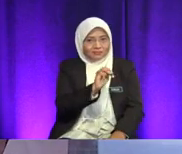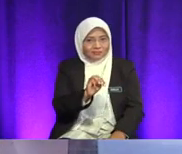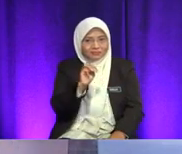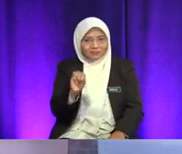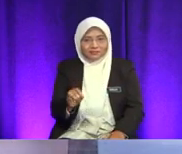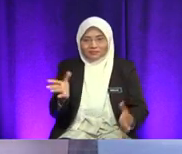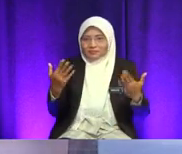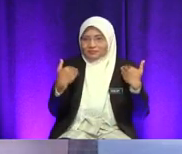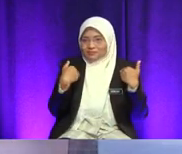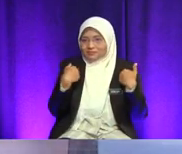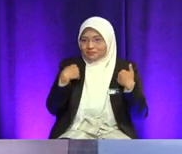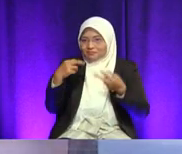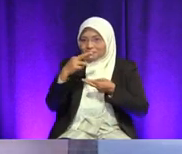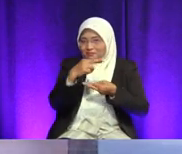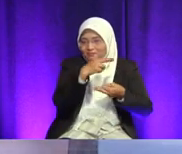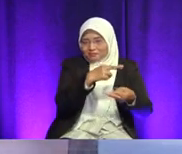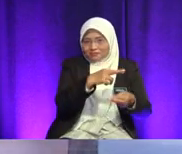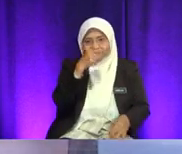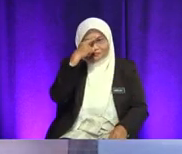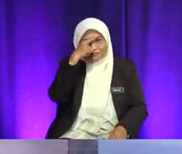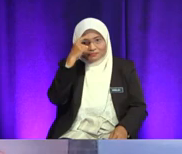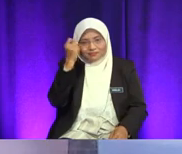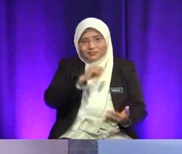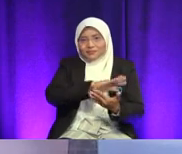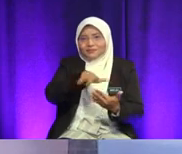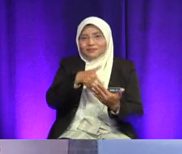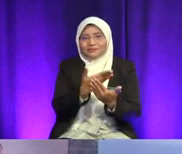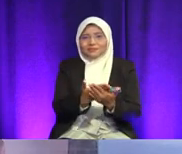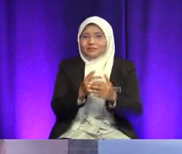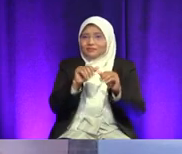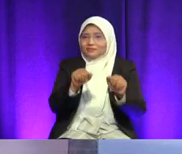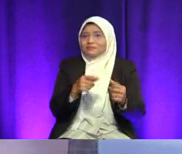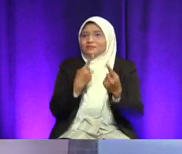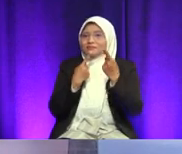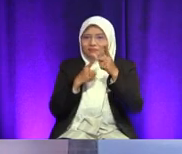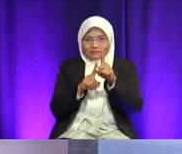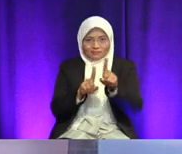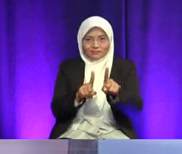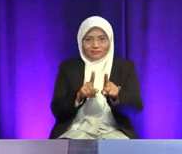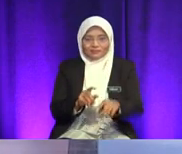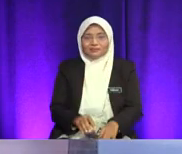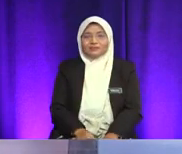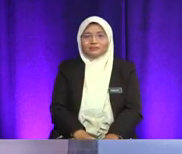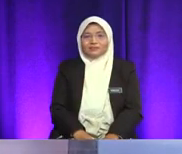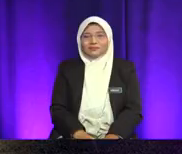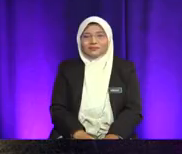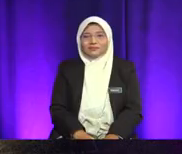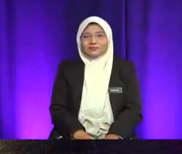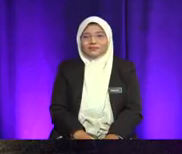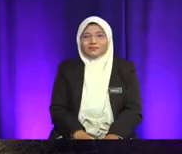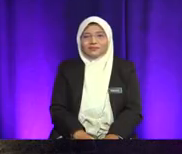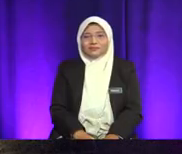jawaban yang diberikan cukup Cemerlang Astaga ini dan kita sebenarnya ada banyak lagi ketika